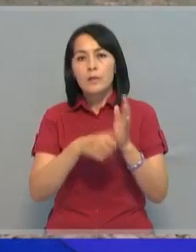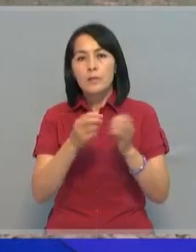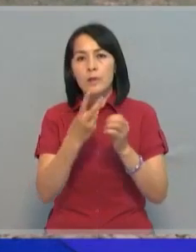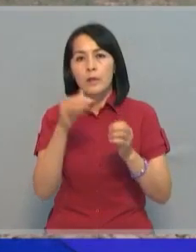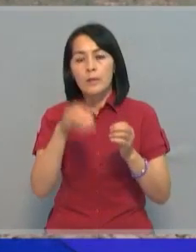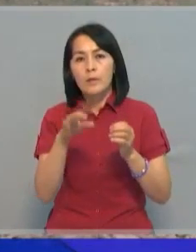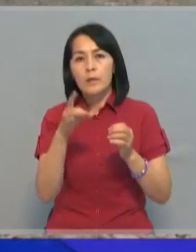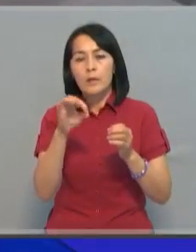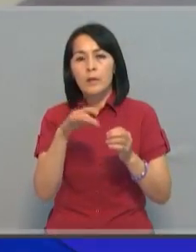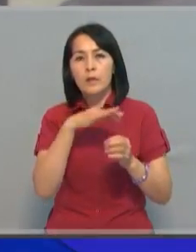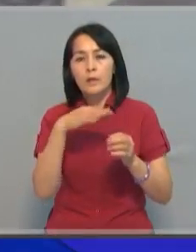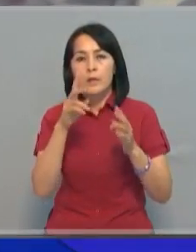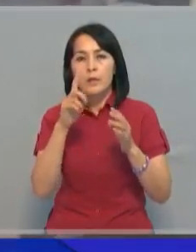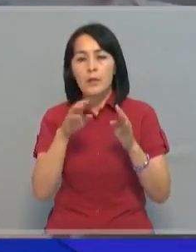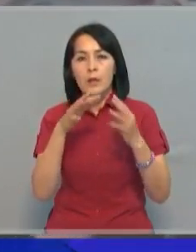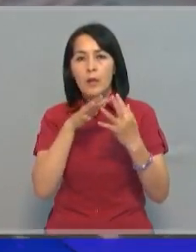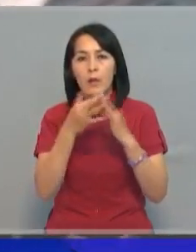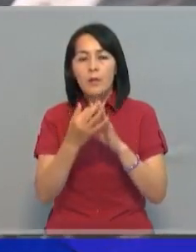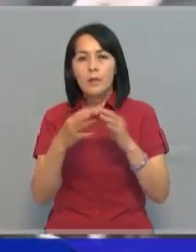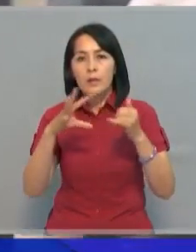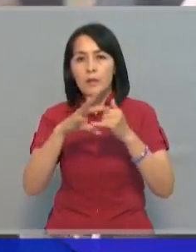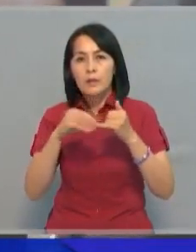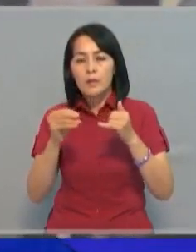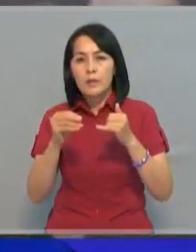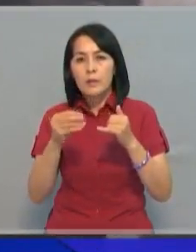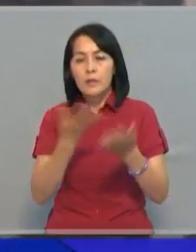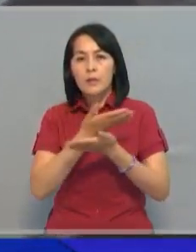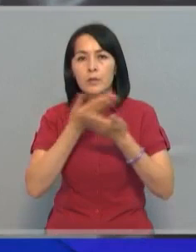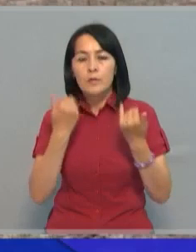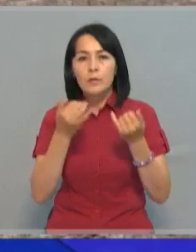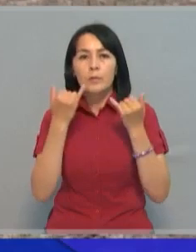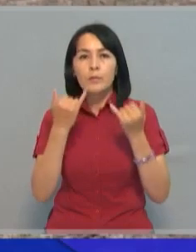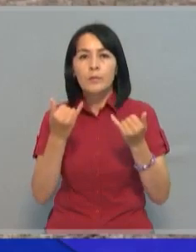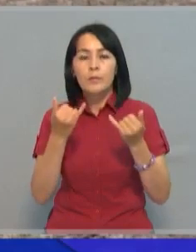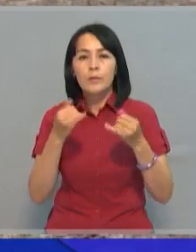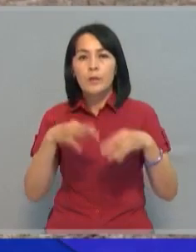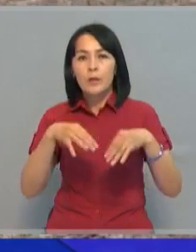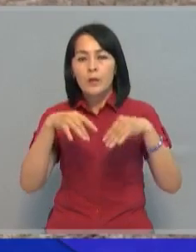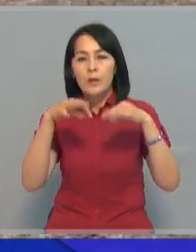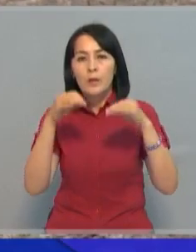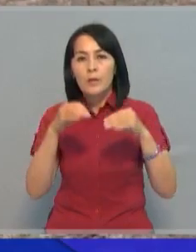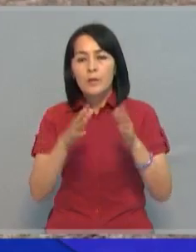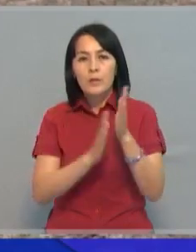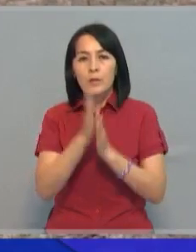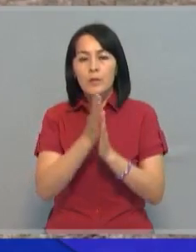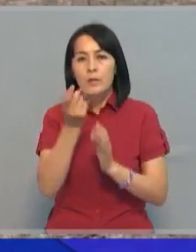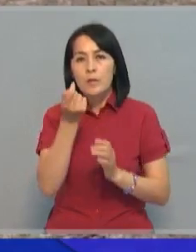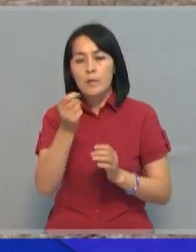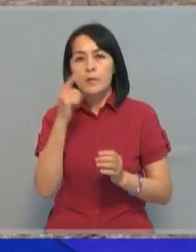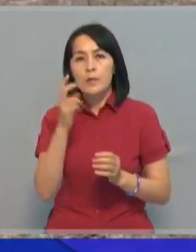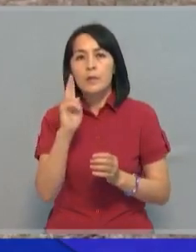гектар. 150-ден астам елді мекен маңында тіпті мал жаятын орын жоқ. Оның үстіне биылғы қуаңшылық жығылғанға жұдырық болды. Енді